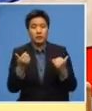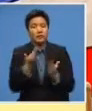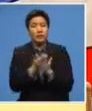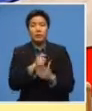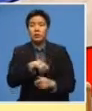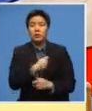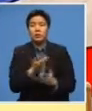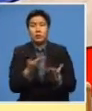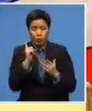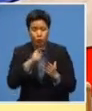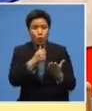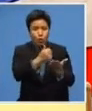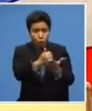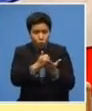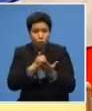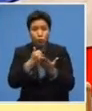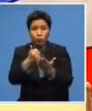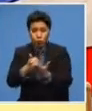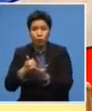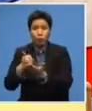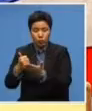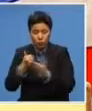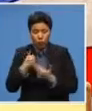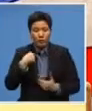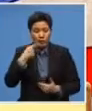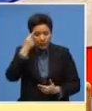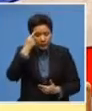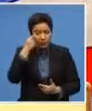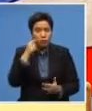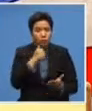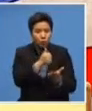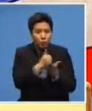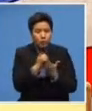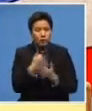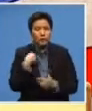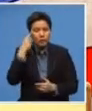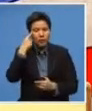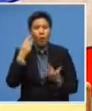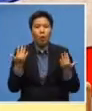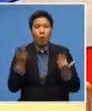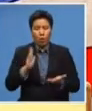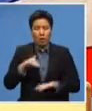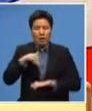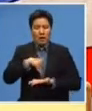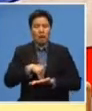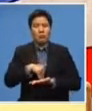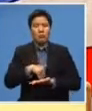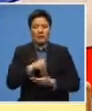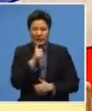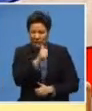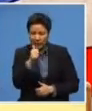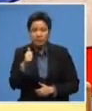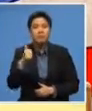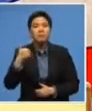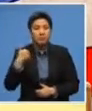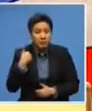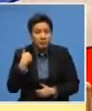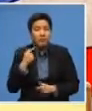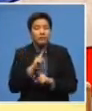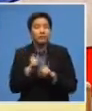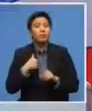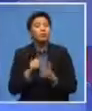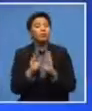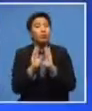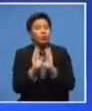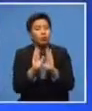ศนี้นะต้องช่วยเรานะครับช่วยกันต่างคนต่างต้องช่วยถึงกันและกันแล้วก็อย่าไปพึ่งพ่อค้าคนกลางมากนักพ่อค้ากลางดีๆก็มีนะผมอยากจะ